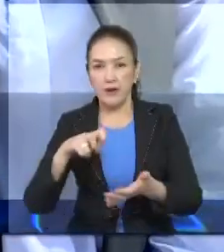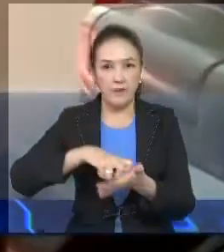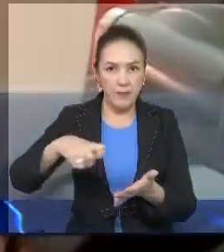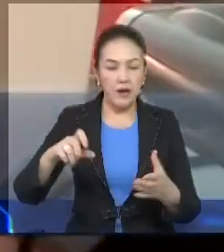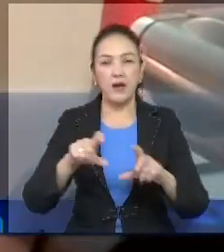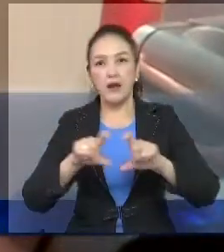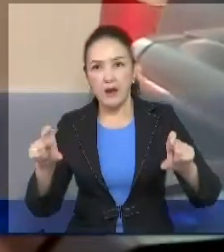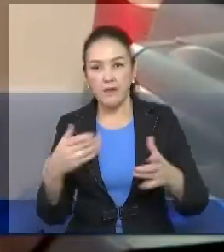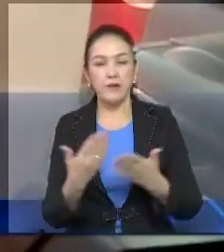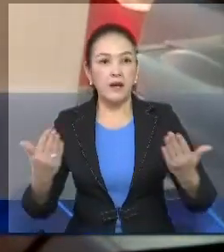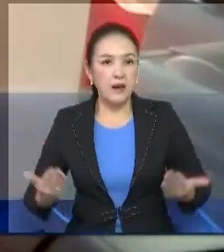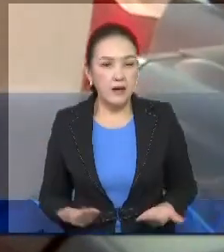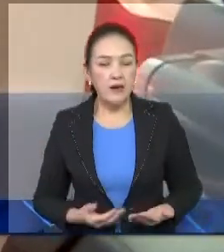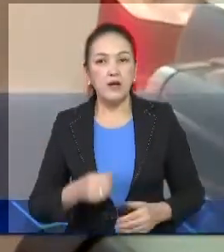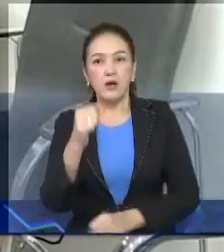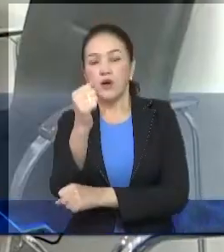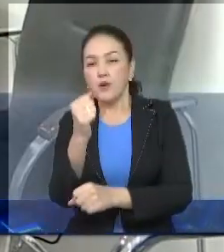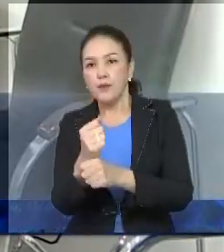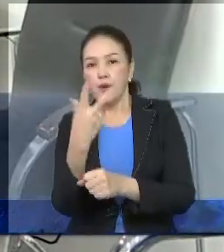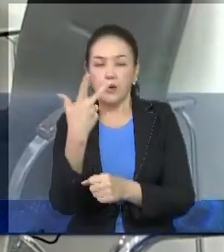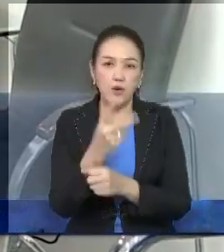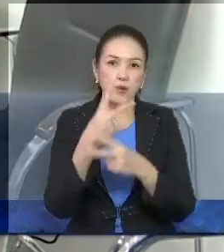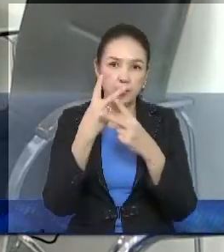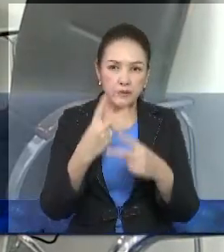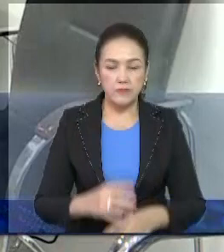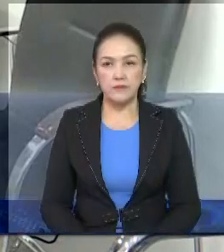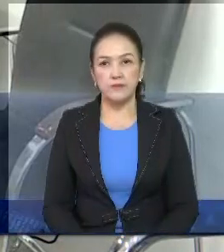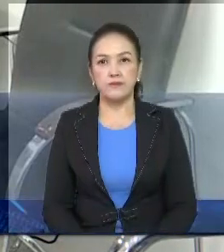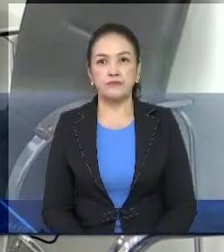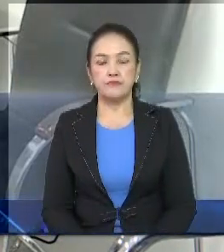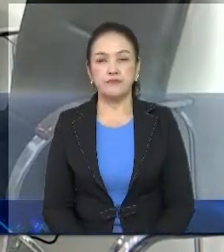бөлімі. Мамандар тұрғындарға қызметтің үш түрін көрсетеді.